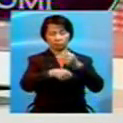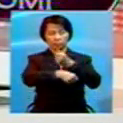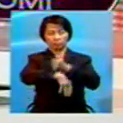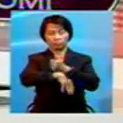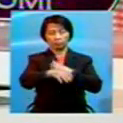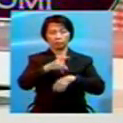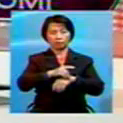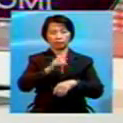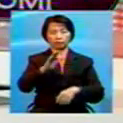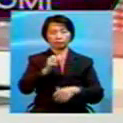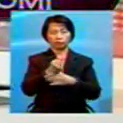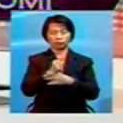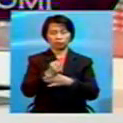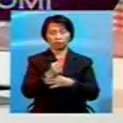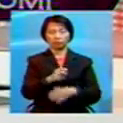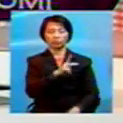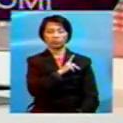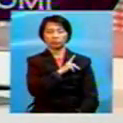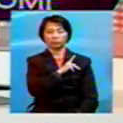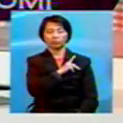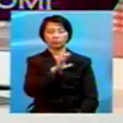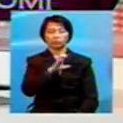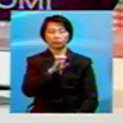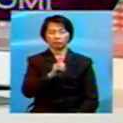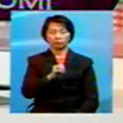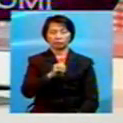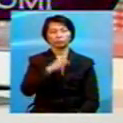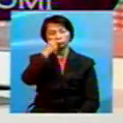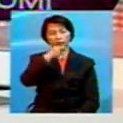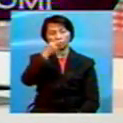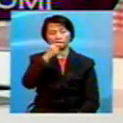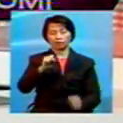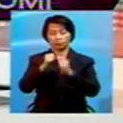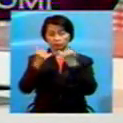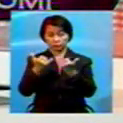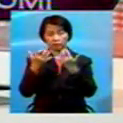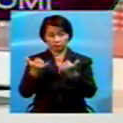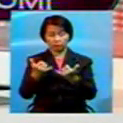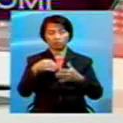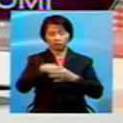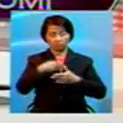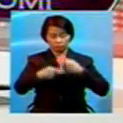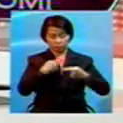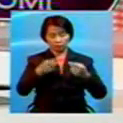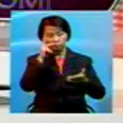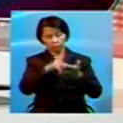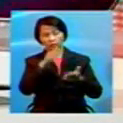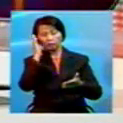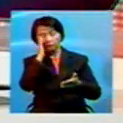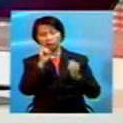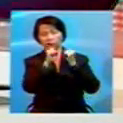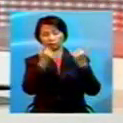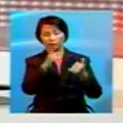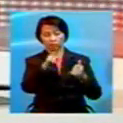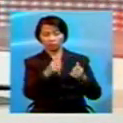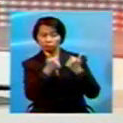Malaysia ketua pegawai ekekutifnya Mohamad Irani Abdullah berkata Syarikat kini masih dalam proses mengenal pasti Syarikat